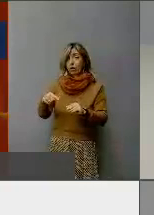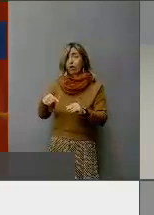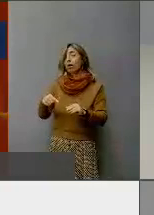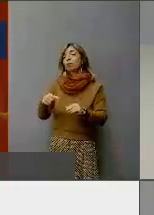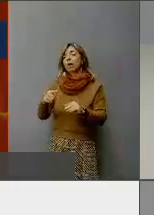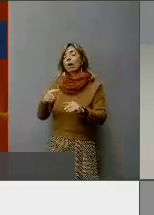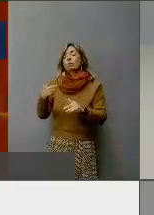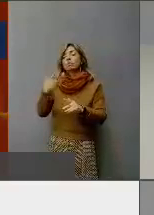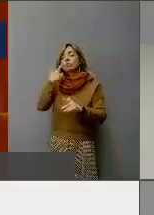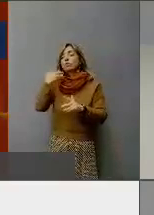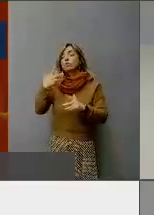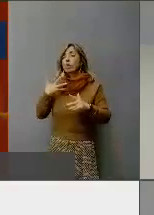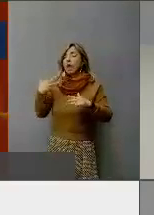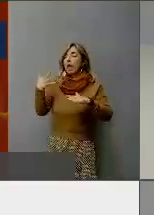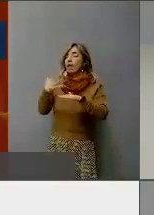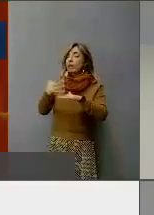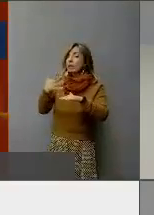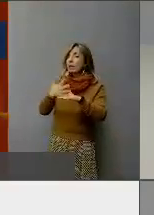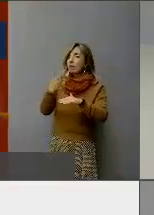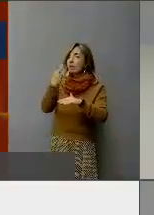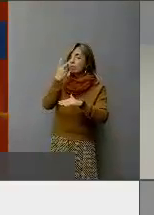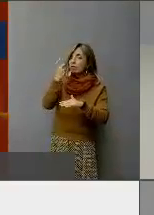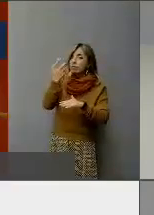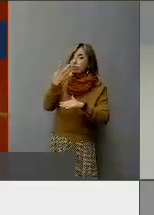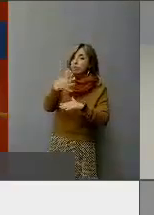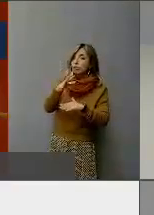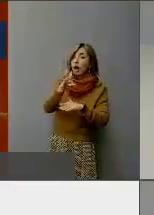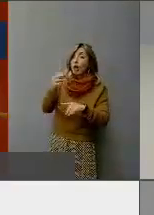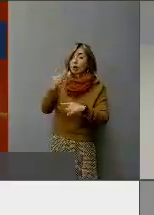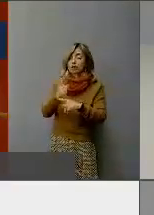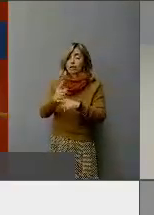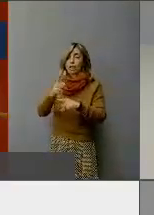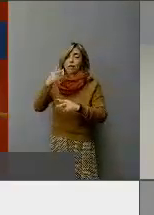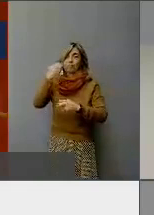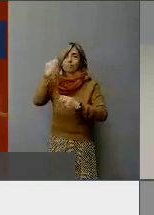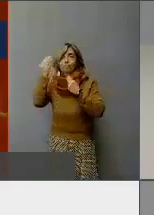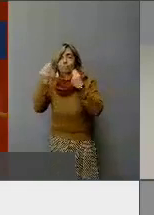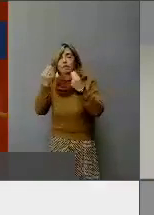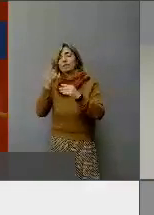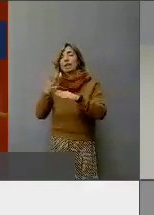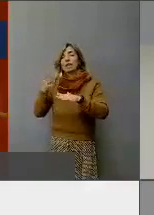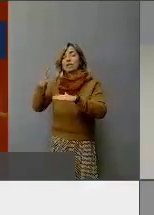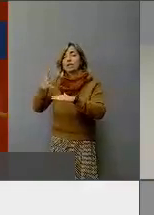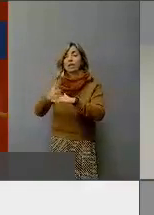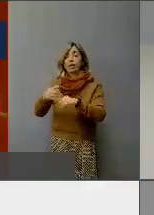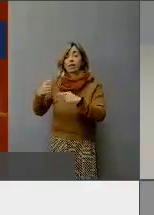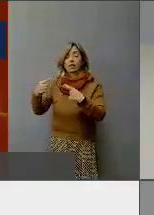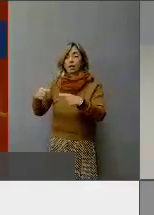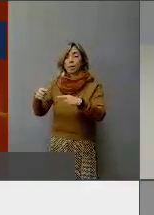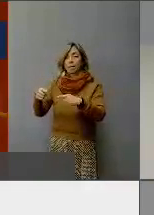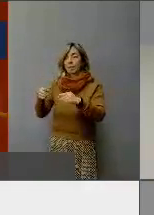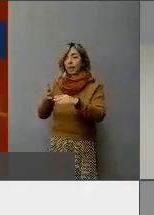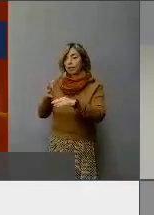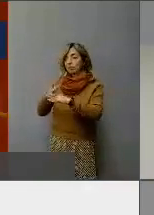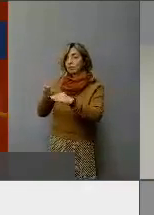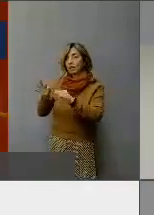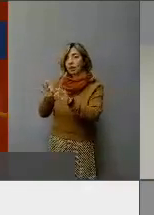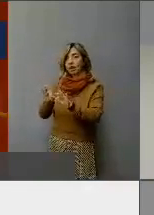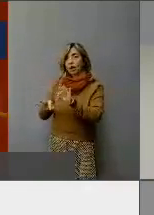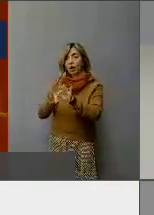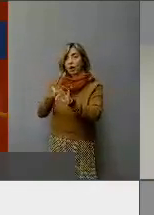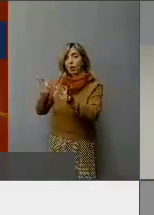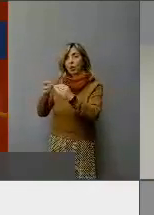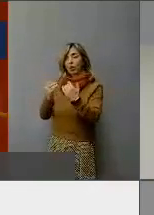già previsti o eventualmente da valutare alfine pericoli di riqualificare il sito in oggetto e si prendono quindi la pubblica fruizione